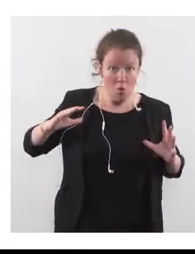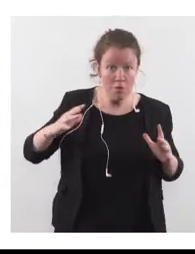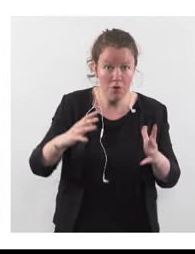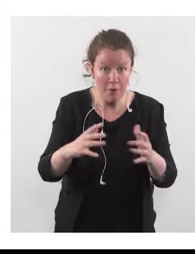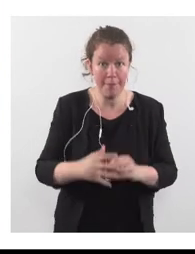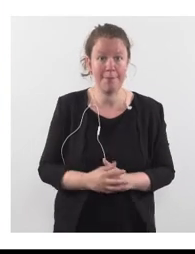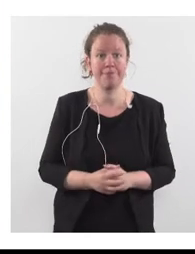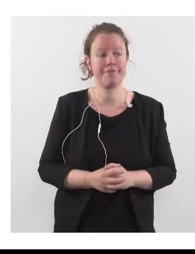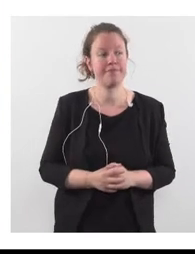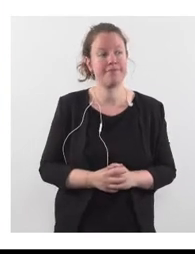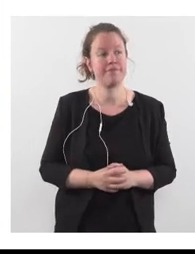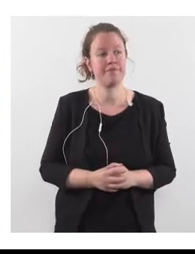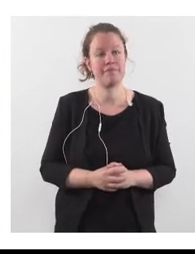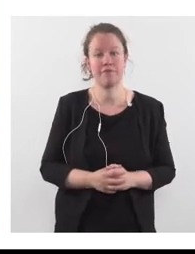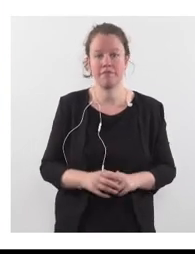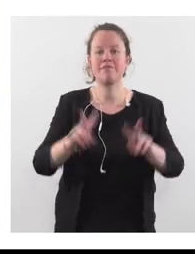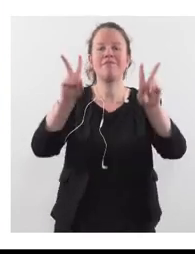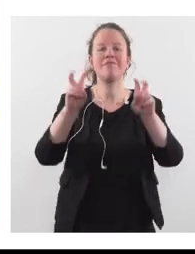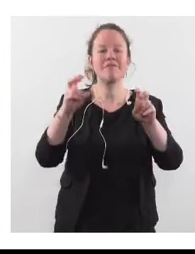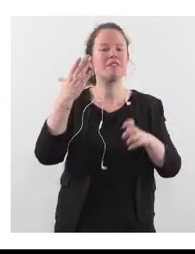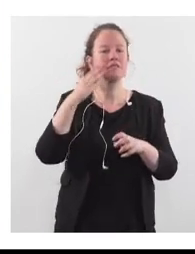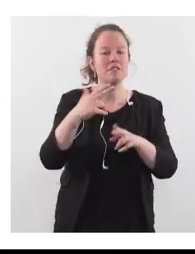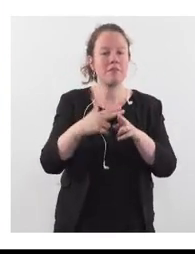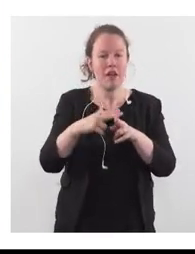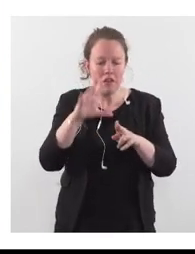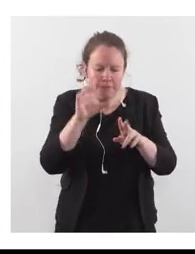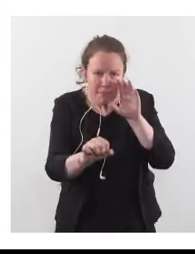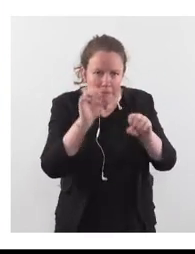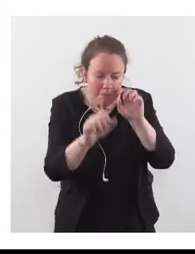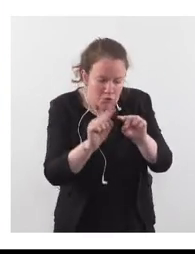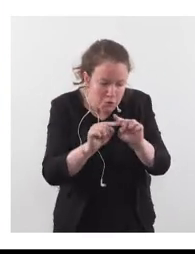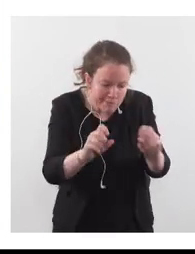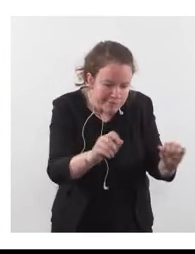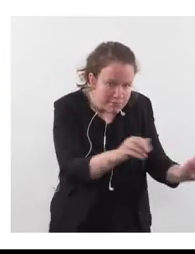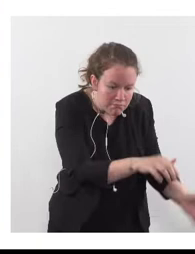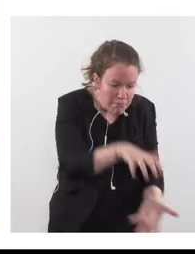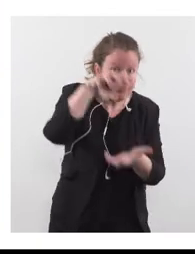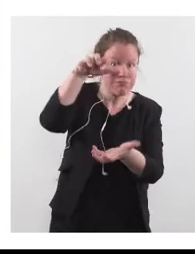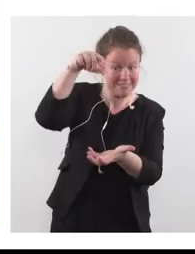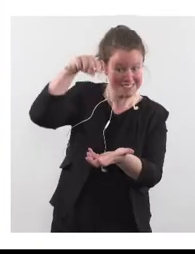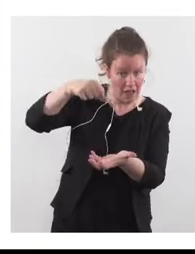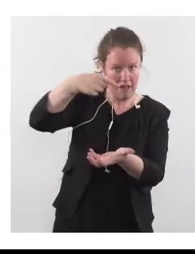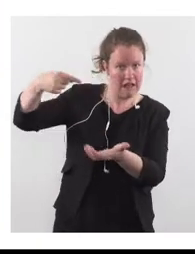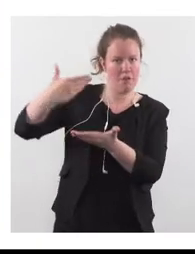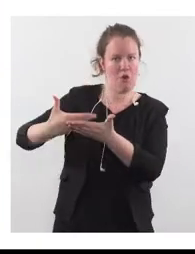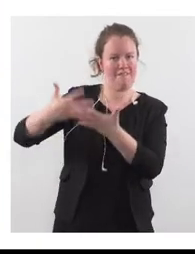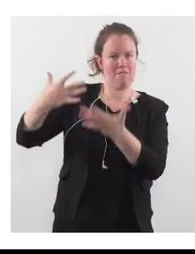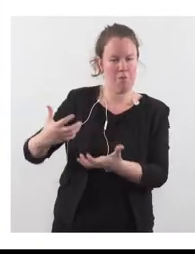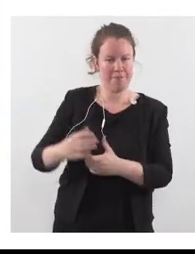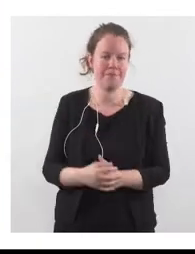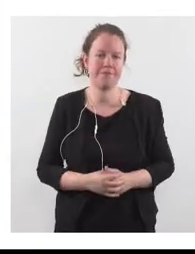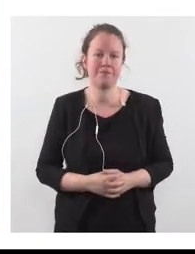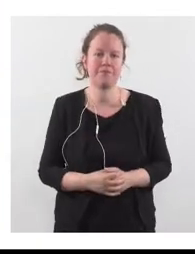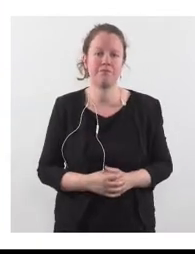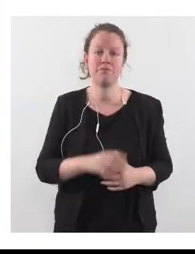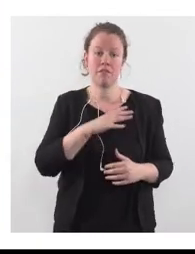ce fameux faisceau d'indices. Ces éléments, les organismes pour l'égalité de traitement pourvus de pouvoir d'enquête